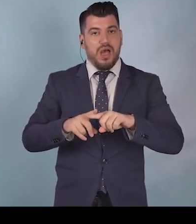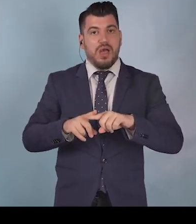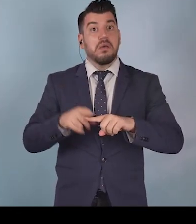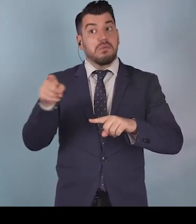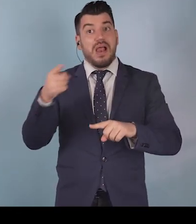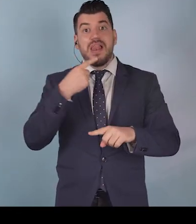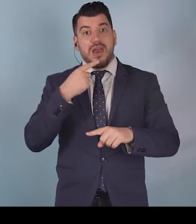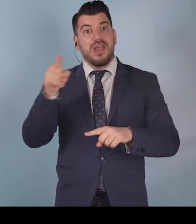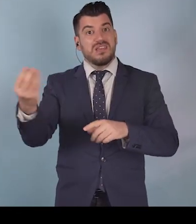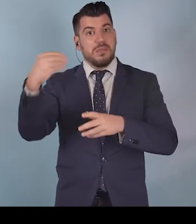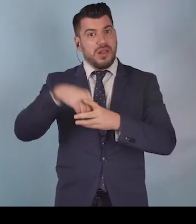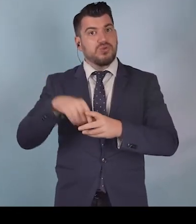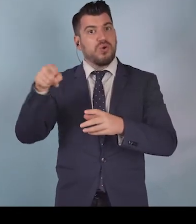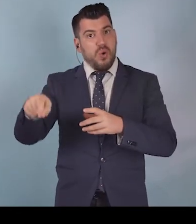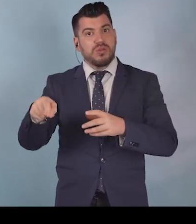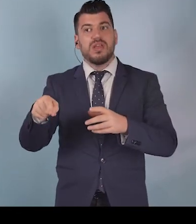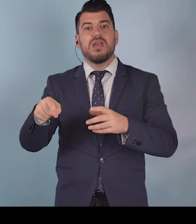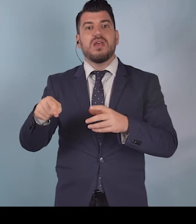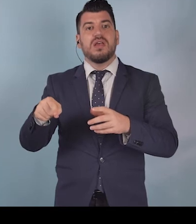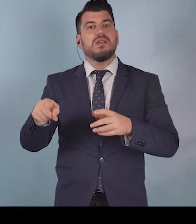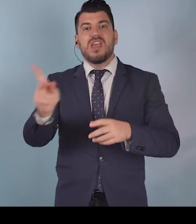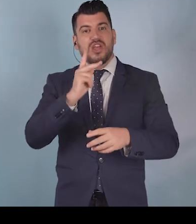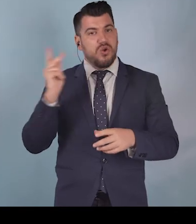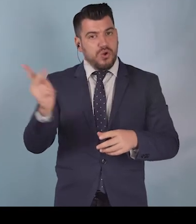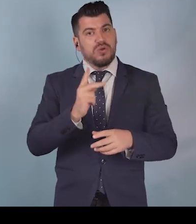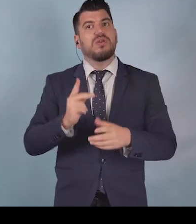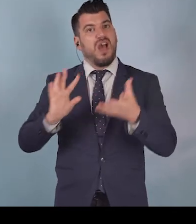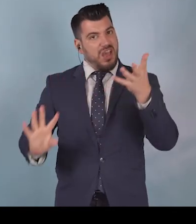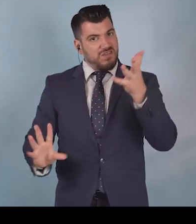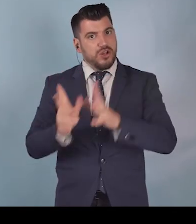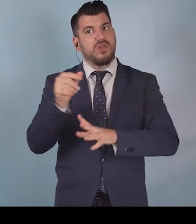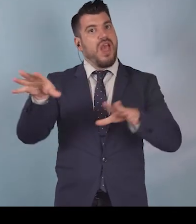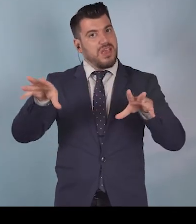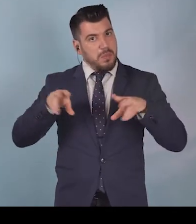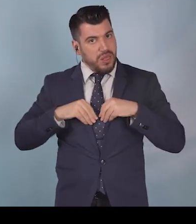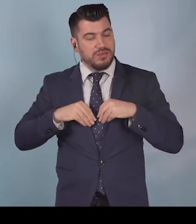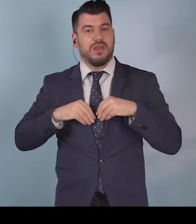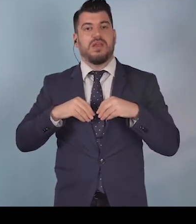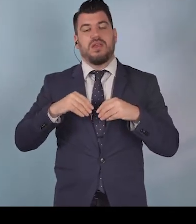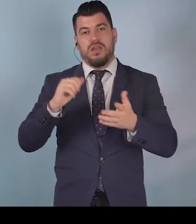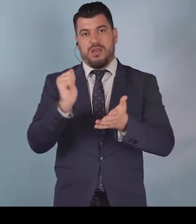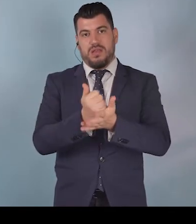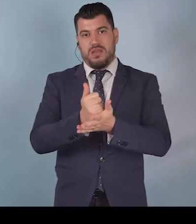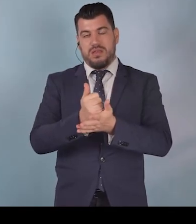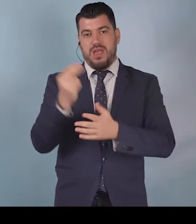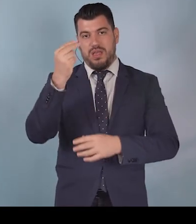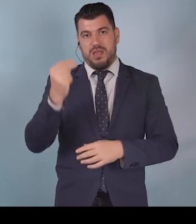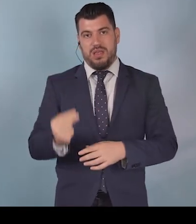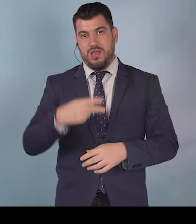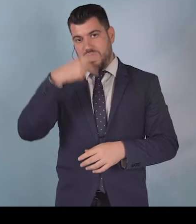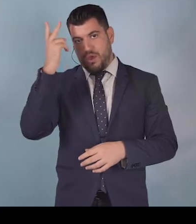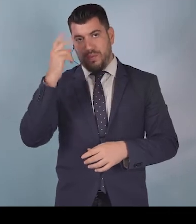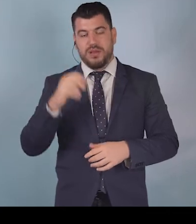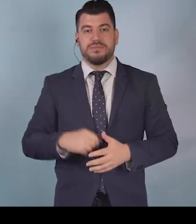Ελλάδα, οι συμμετέχοντες μας είπαν ότι η κατάσταση έχει βελτιωθεί. Τι έχει βελτιωθεί? Η κοινωνική αποδοχή από την ελληνική